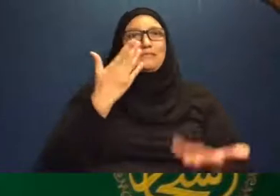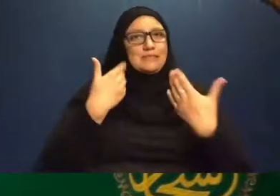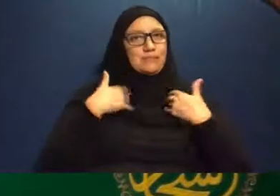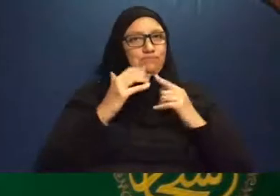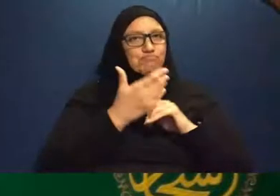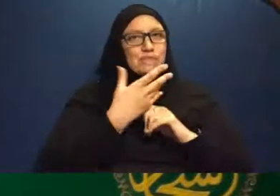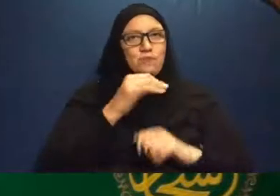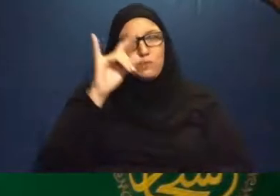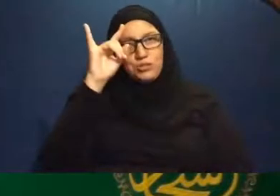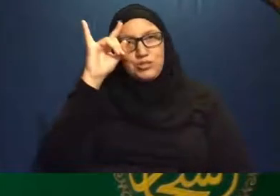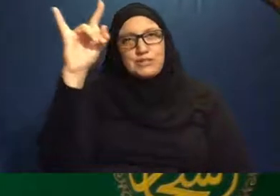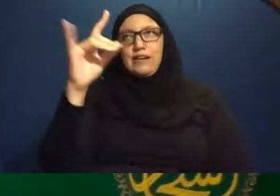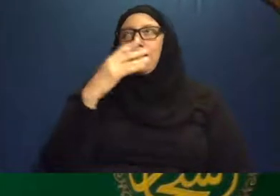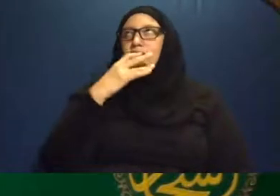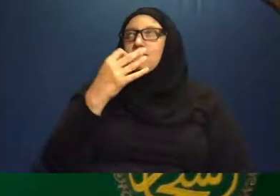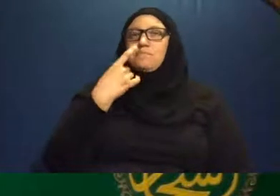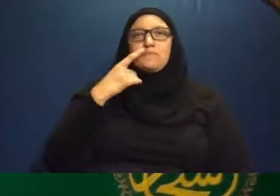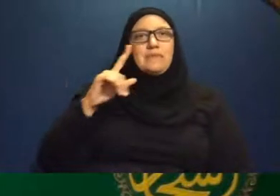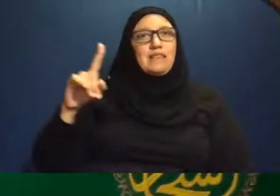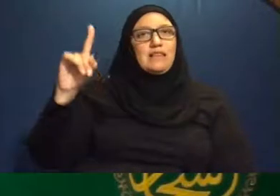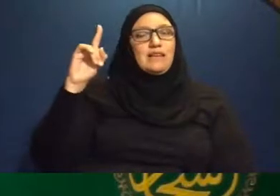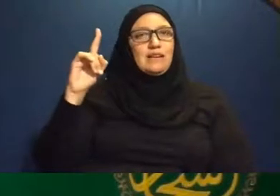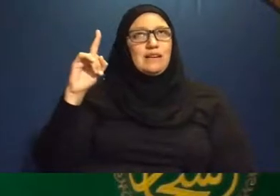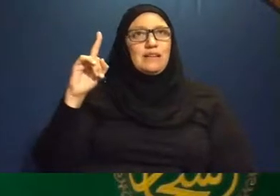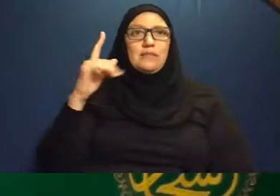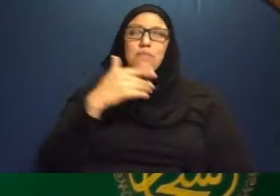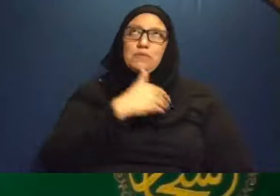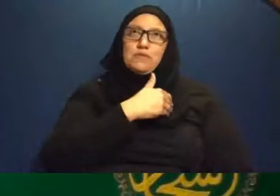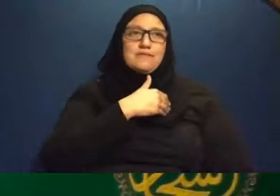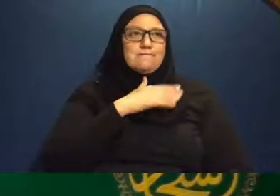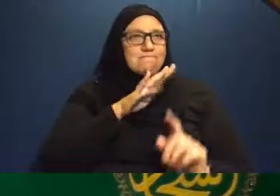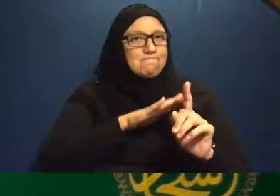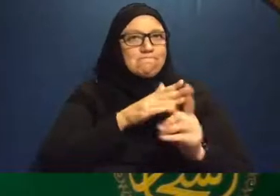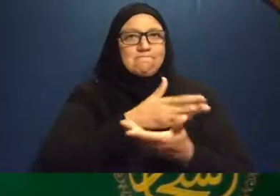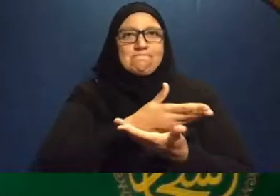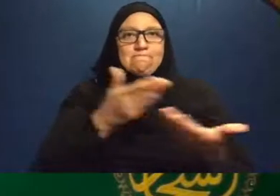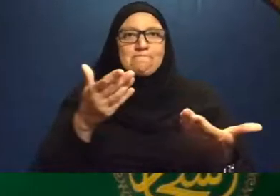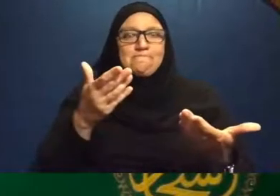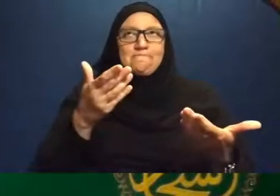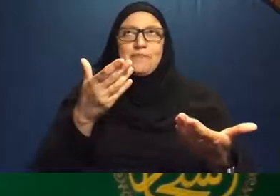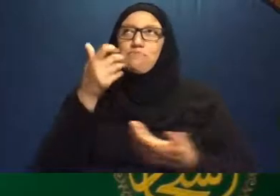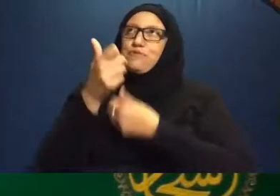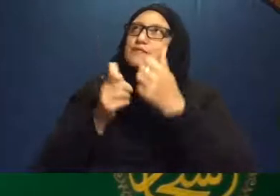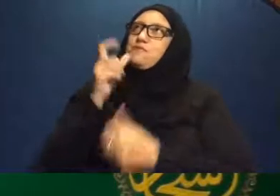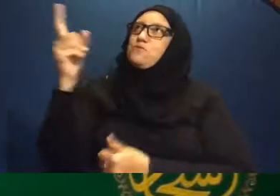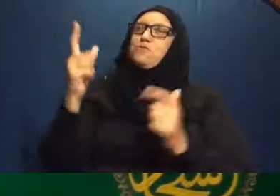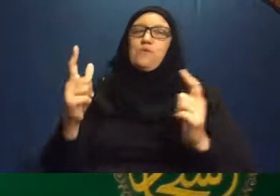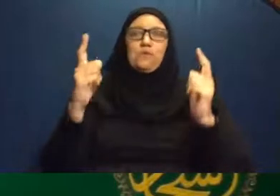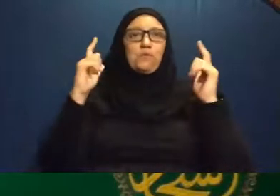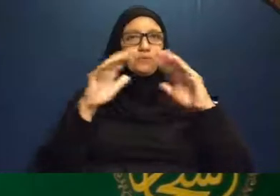أعوذ بالله من الشيطان الرجيم بسم الله الرحمن الرحيم الحمد لله رب